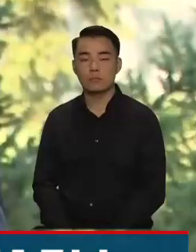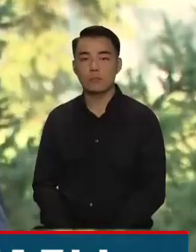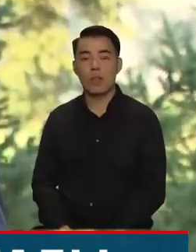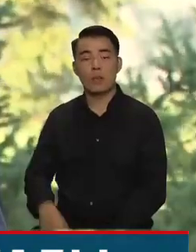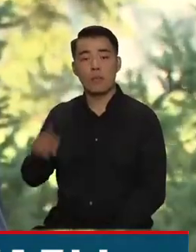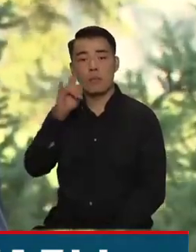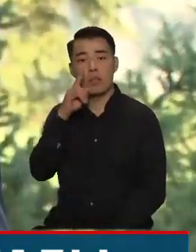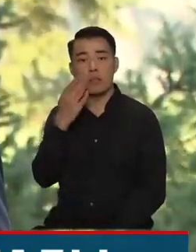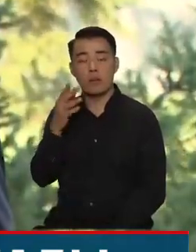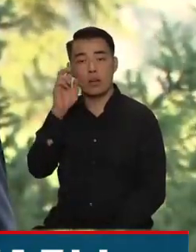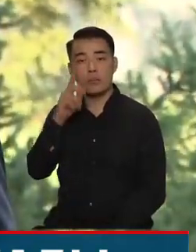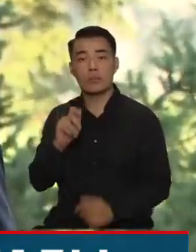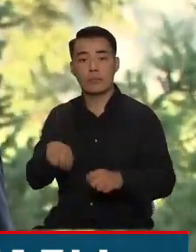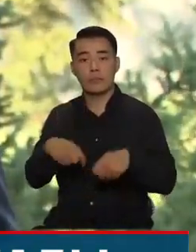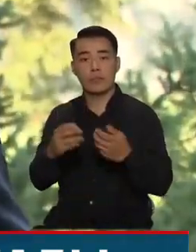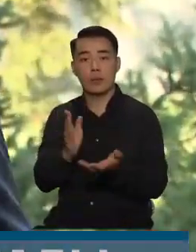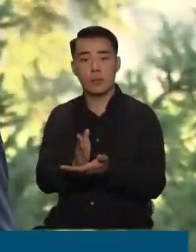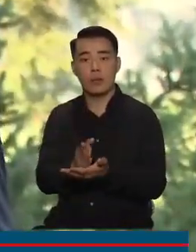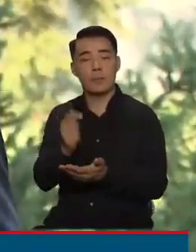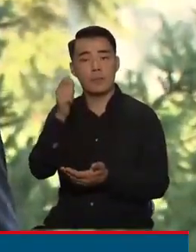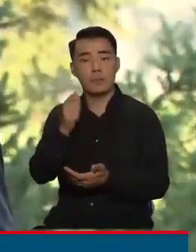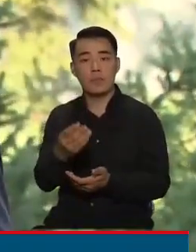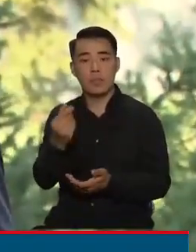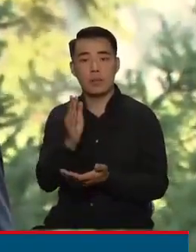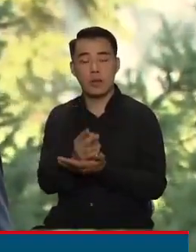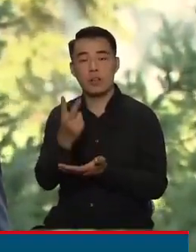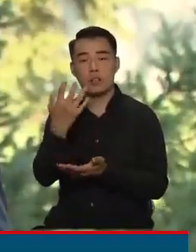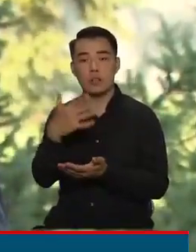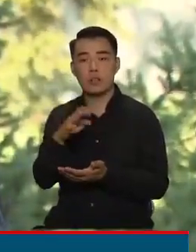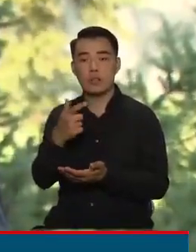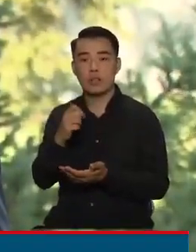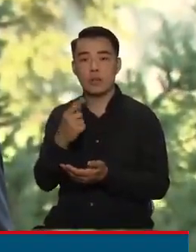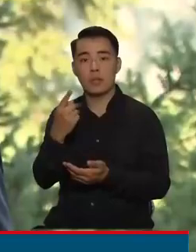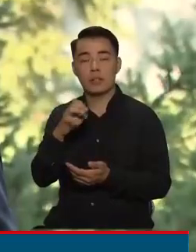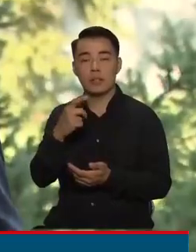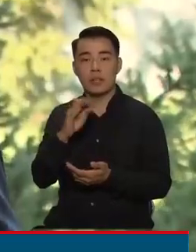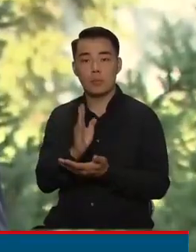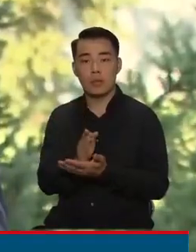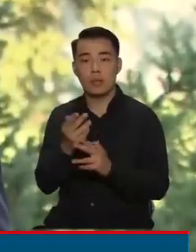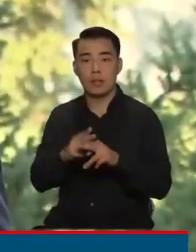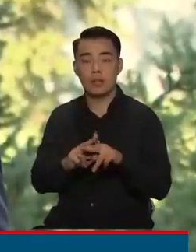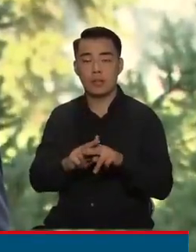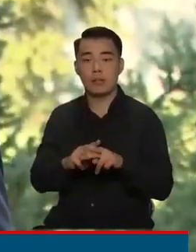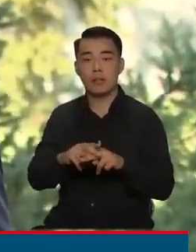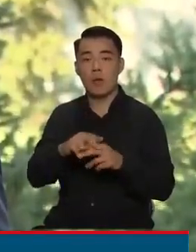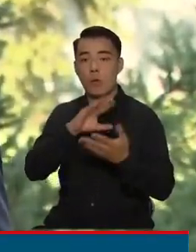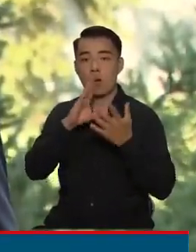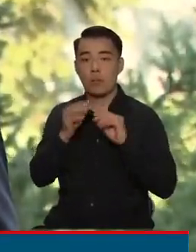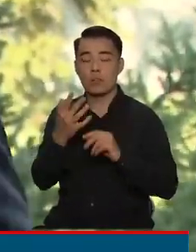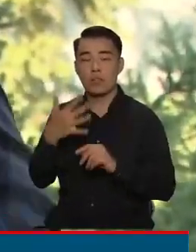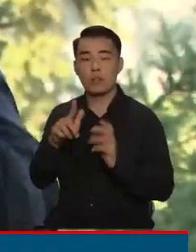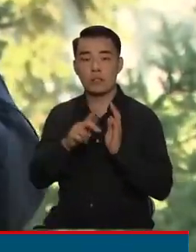Жанармай мемлекет беріп отыр. Арзан бағасымен 250 теңге бір теңгесіне осы қыздық жұмысқа